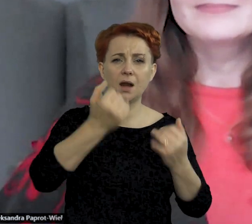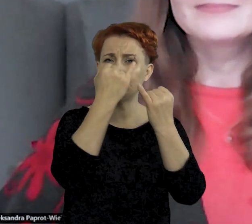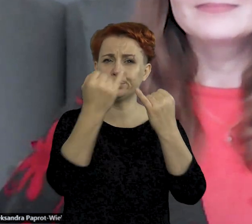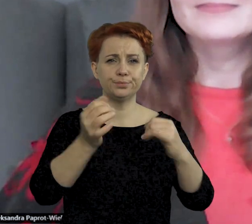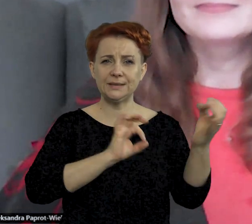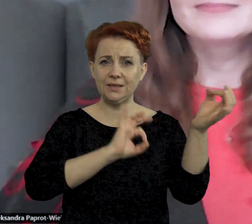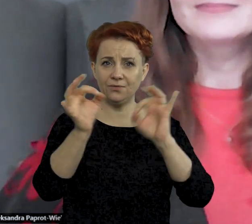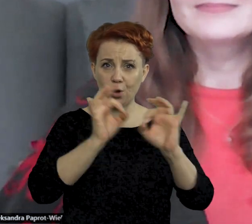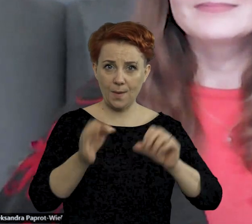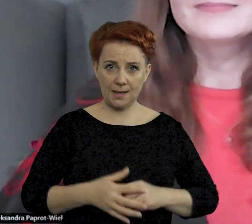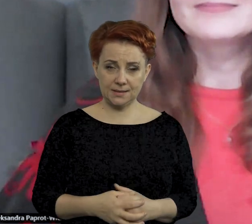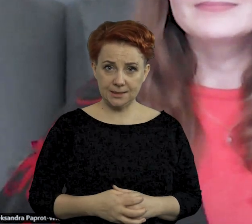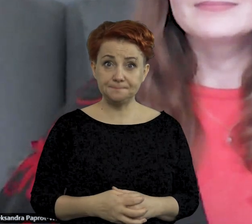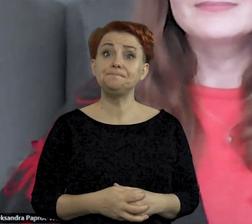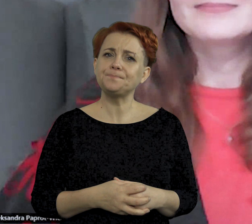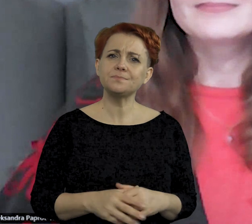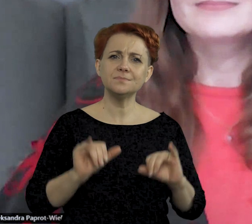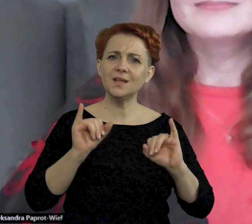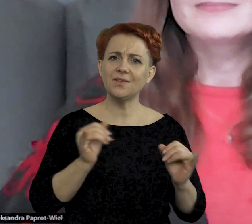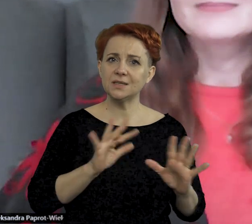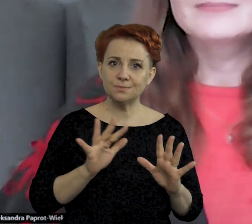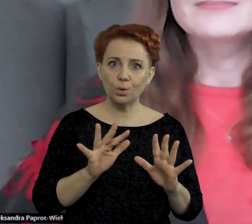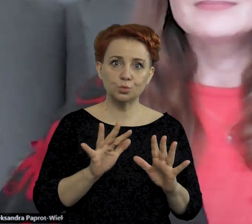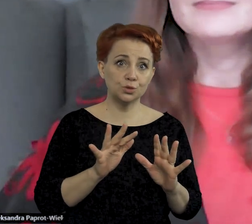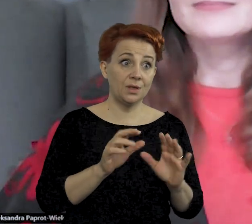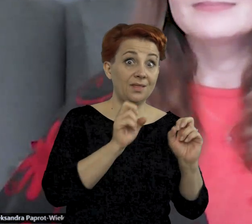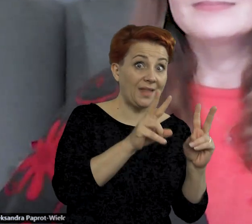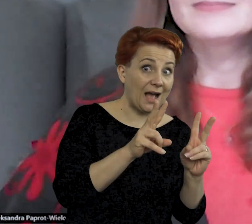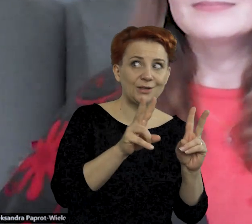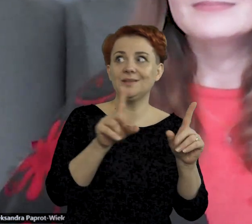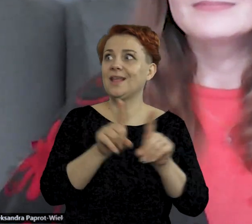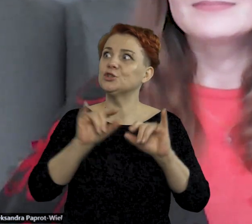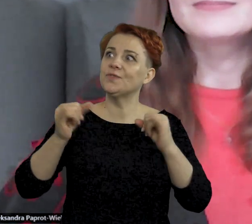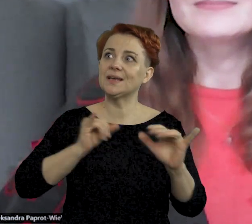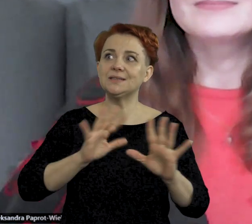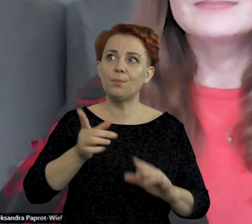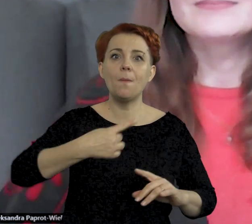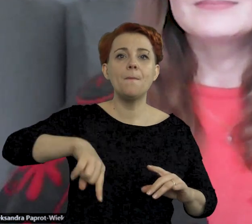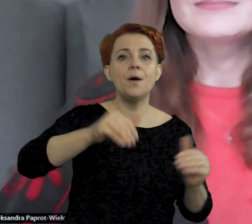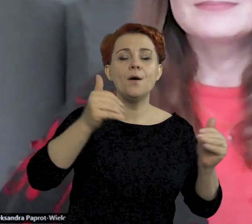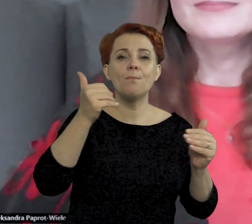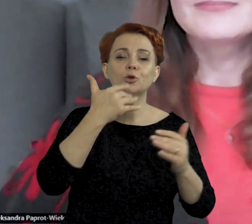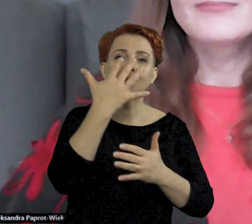informacji. I tutaj właśnie, w jaki sposób, czy i w ogóle, ale jak, w jaki sposób możemy stosować